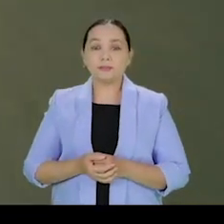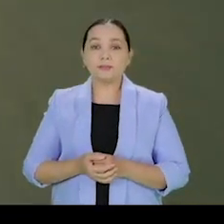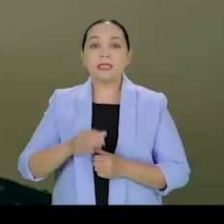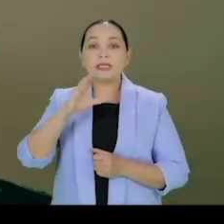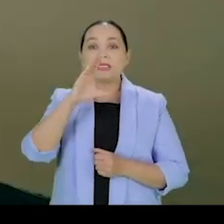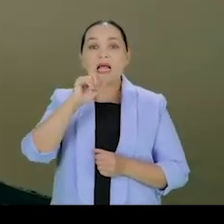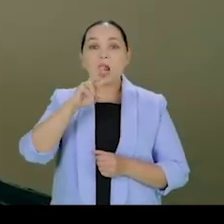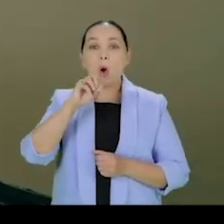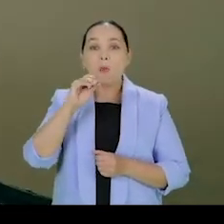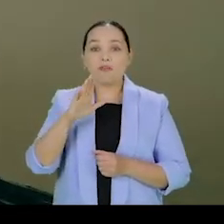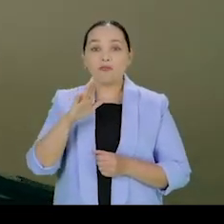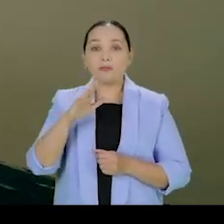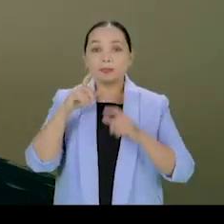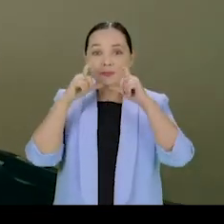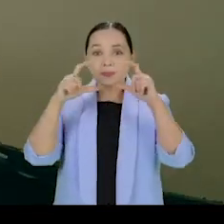Salomov.